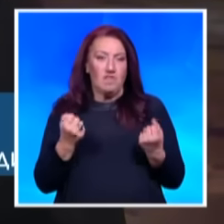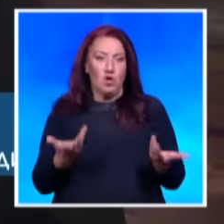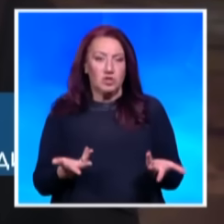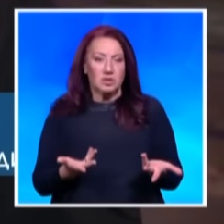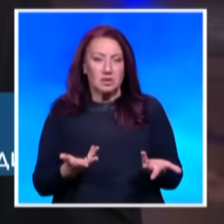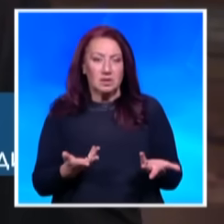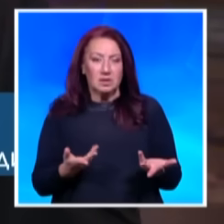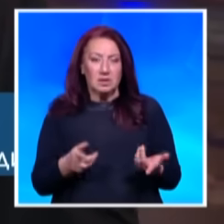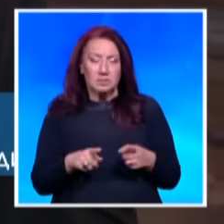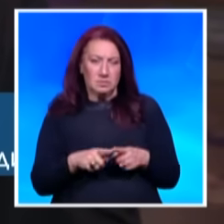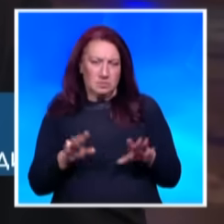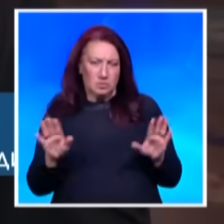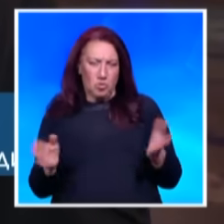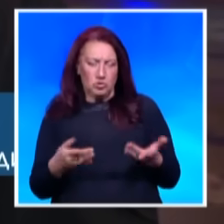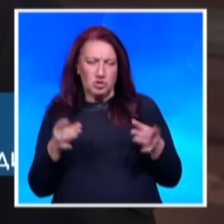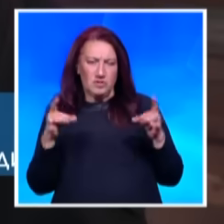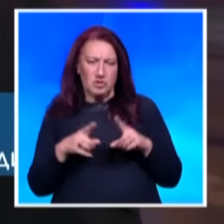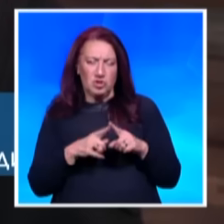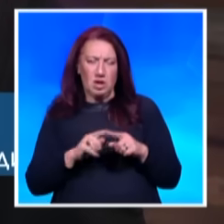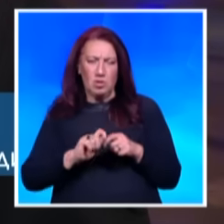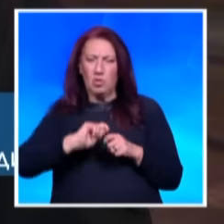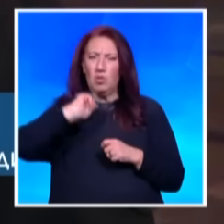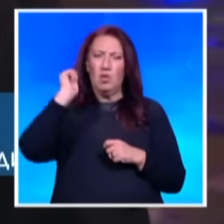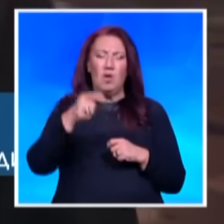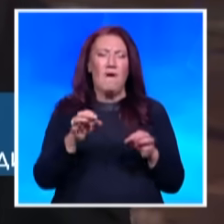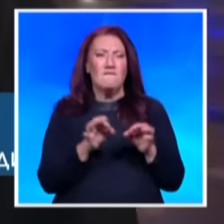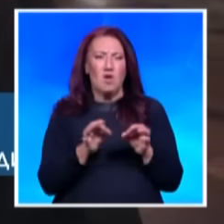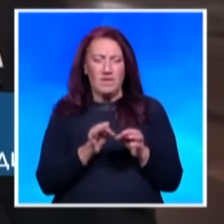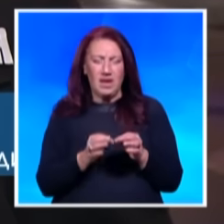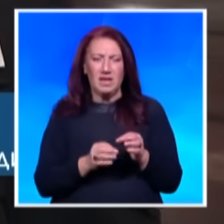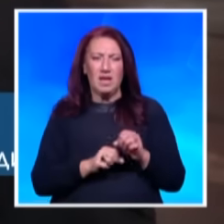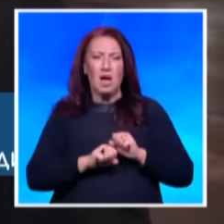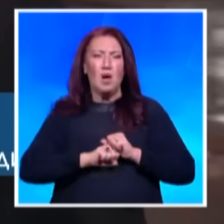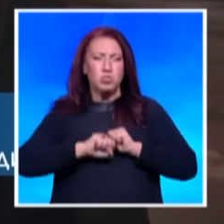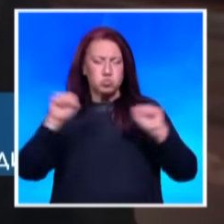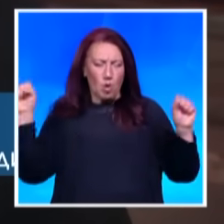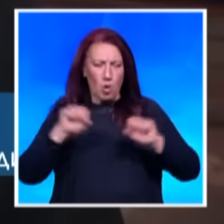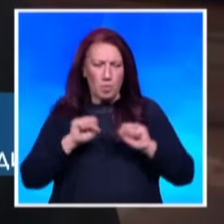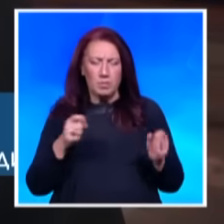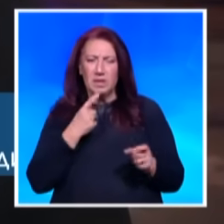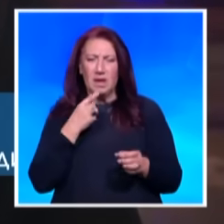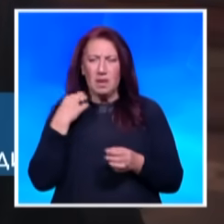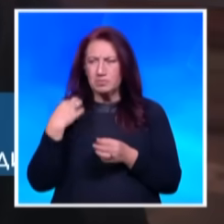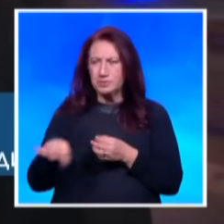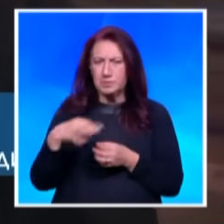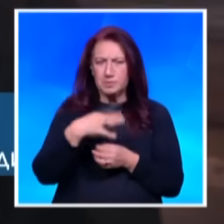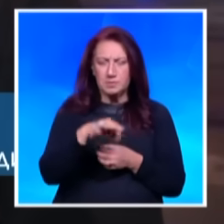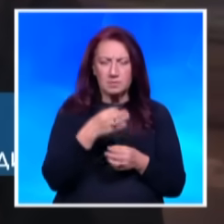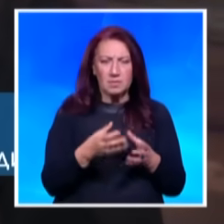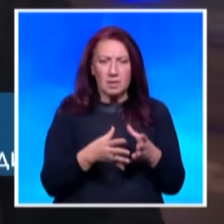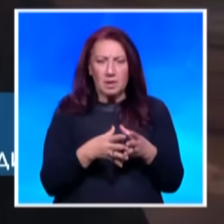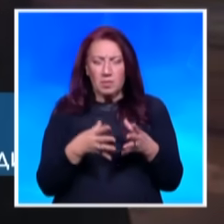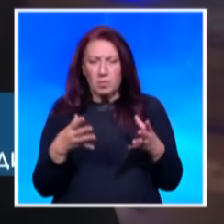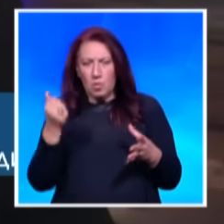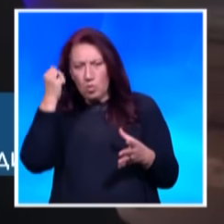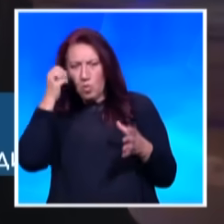с фуерверки, с бомби, с запалителни течности, с множество